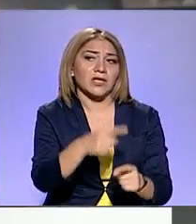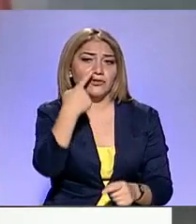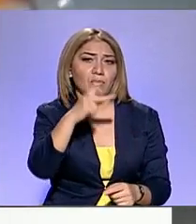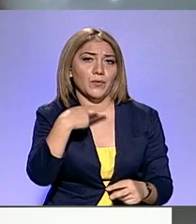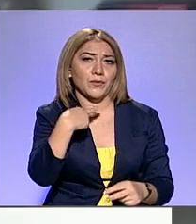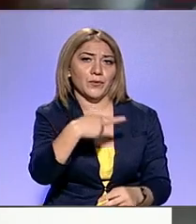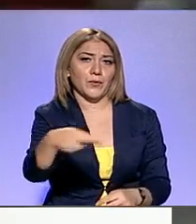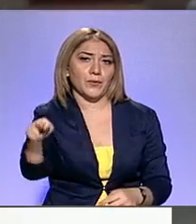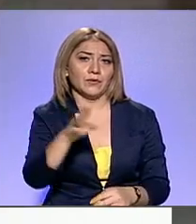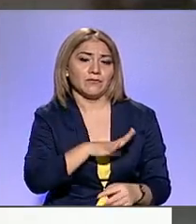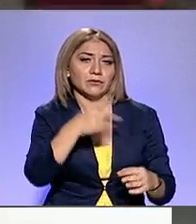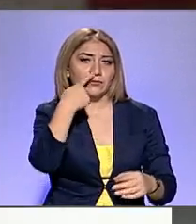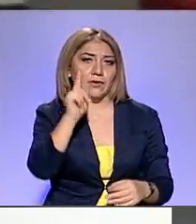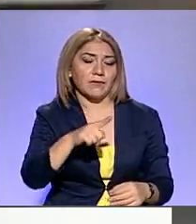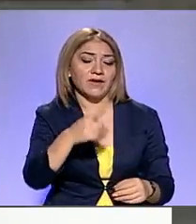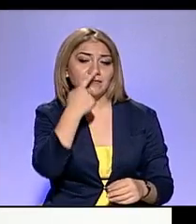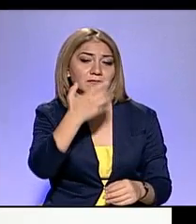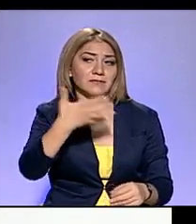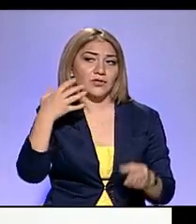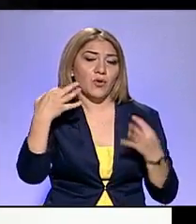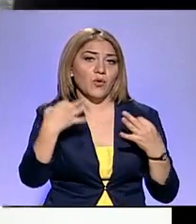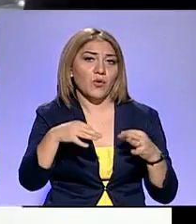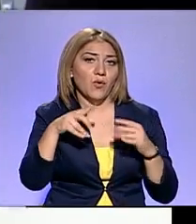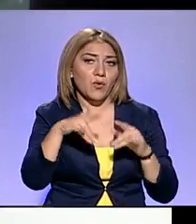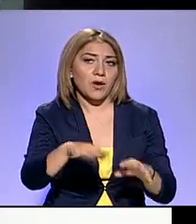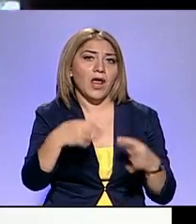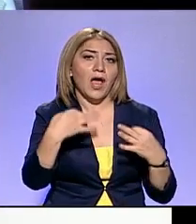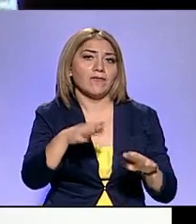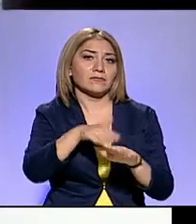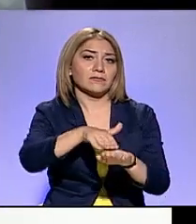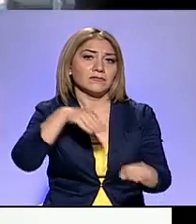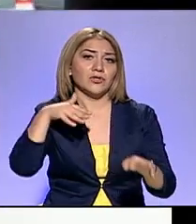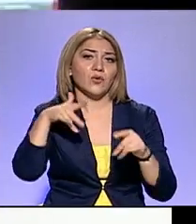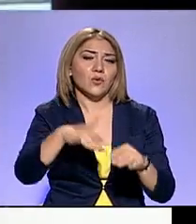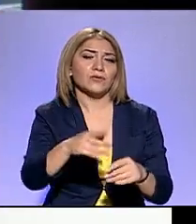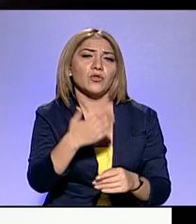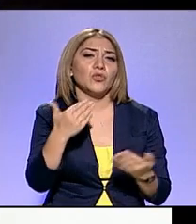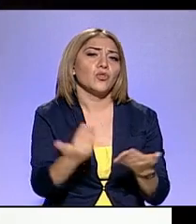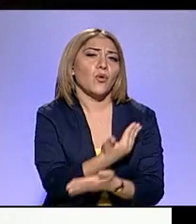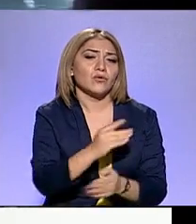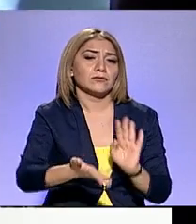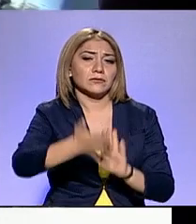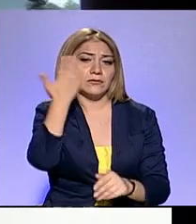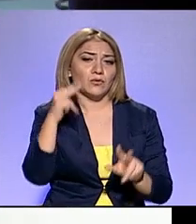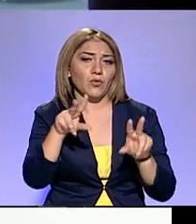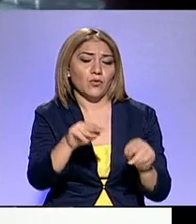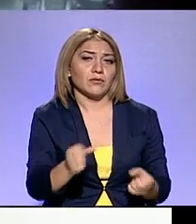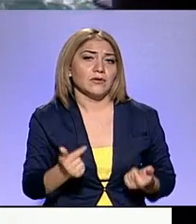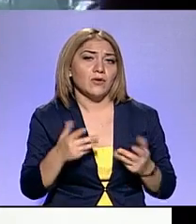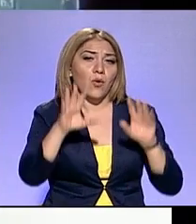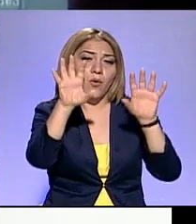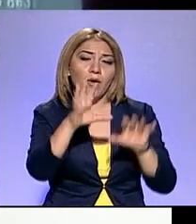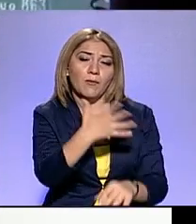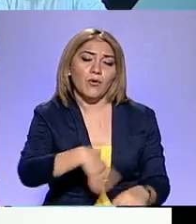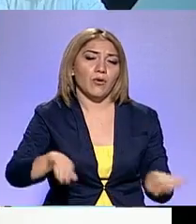կրող համարանիշերով։ Վերջին օրերի գործողությունները ավտոշարասյուներով շրջող թիկնազորների դեմ նորություն չեն, արձագանքեց ոստիկանությունը։ Օրենքի առաջ